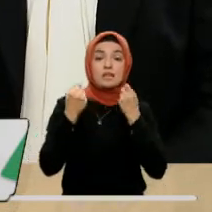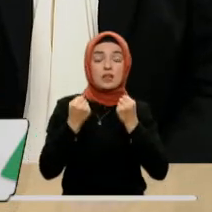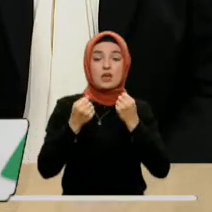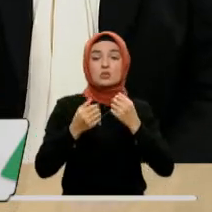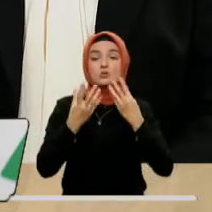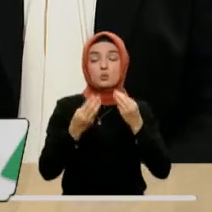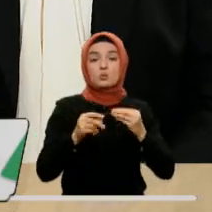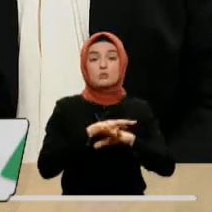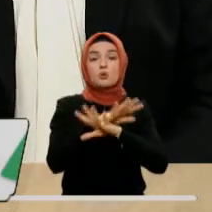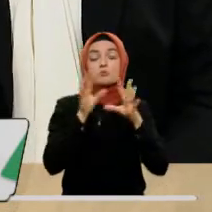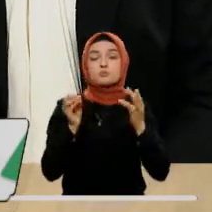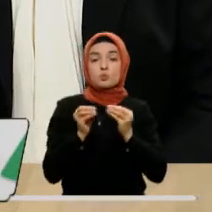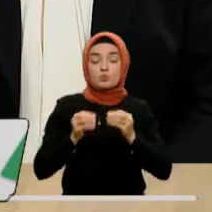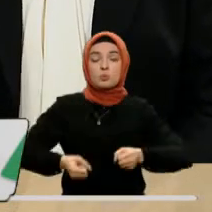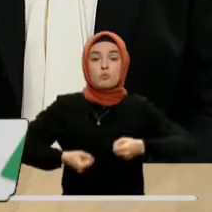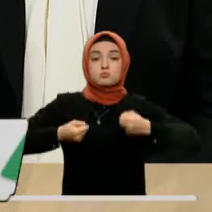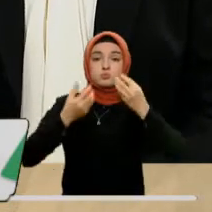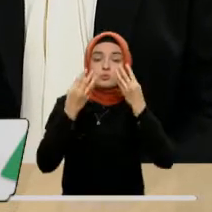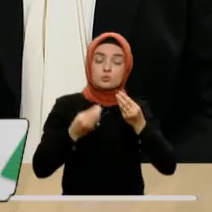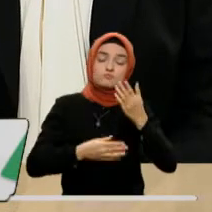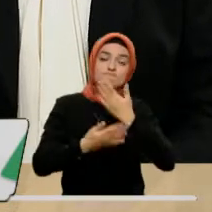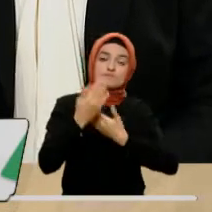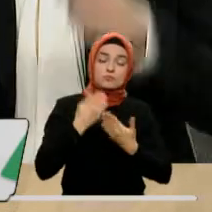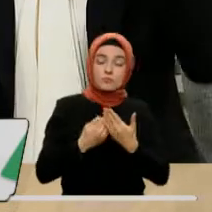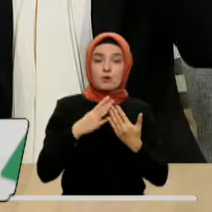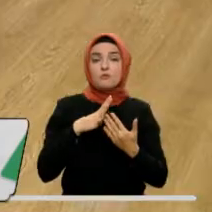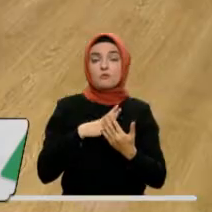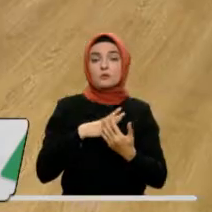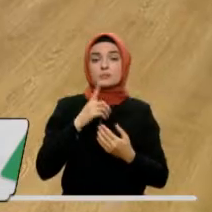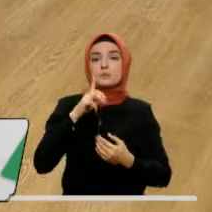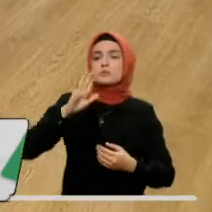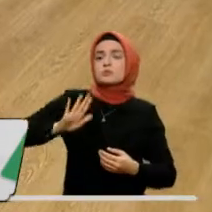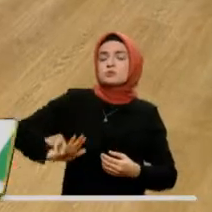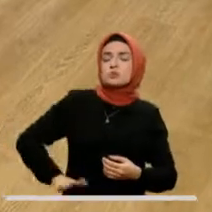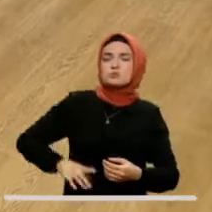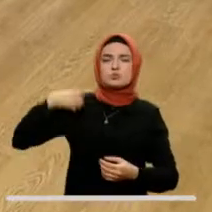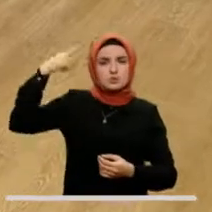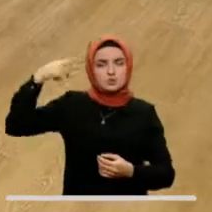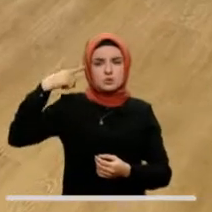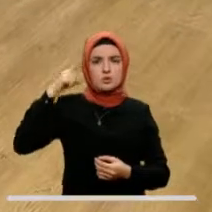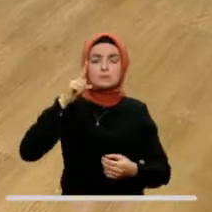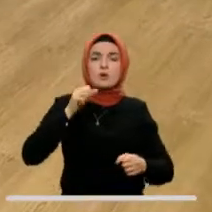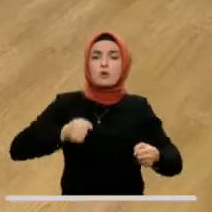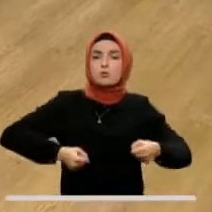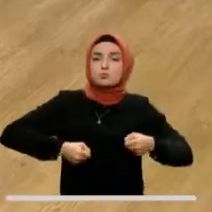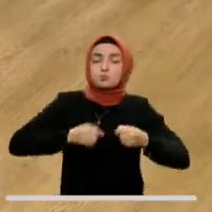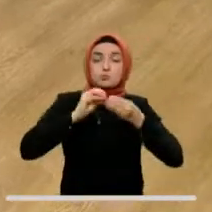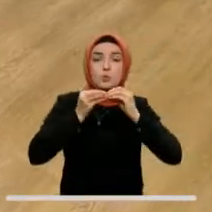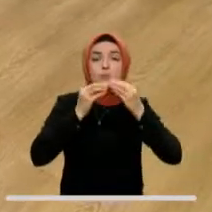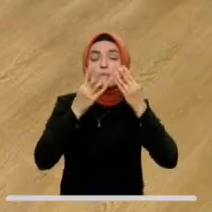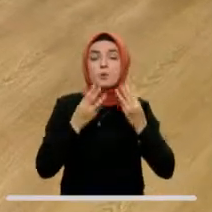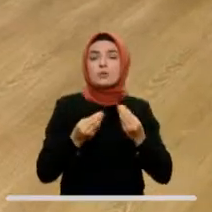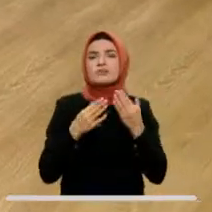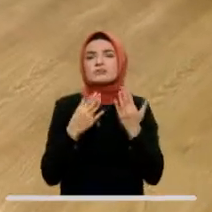hepsi toplamda kilo olarak dönecek bize. Peki şimdi bir çocuğumuzu ele alıyor olsak obezite problemi olan ya